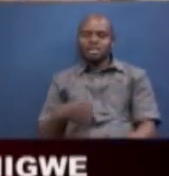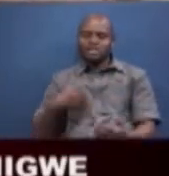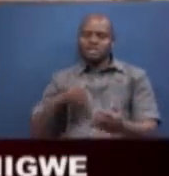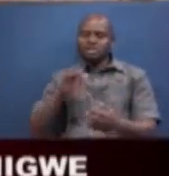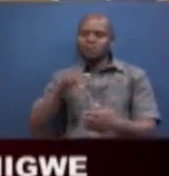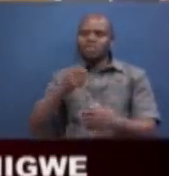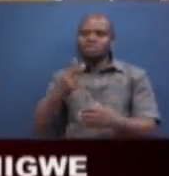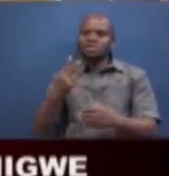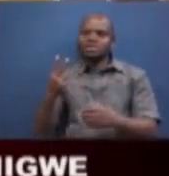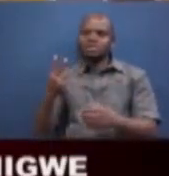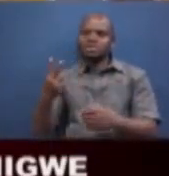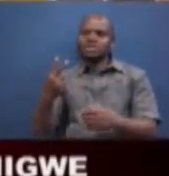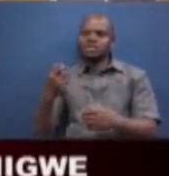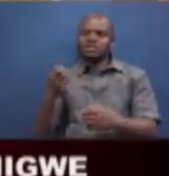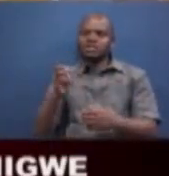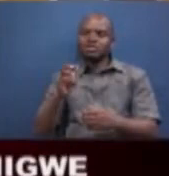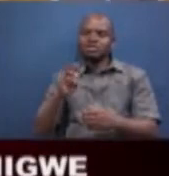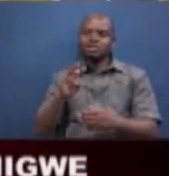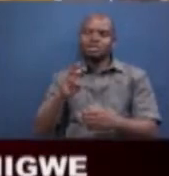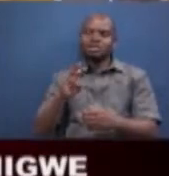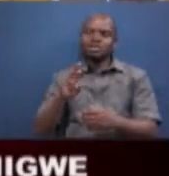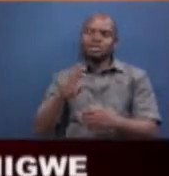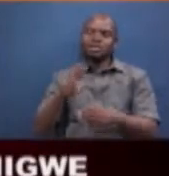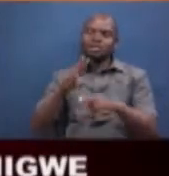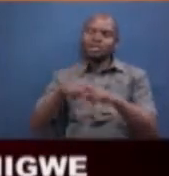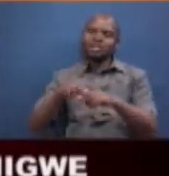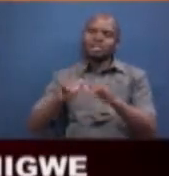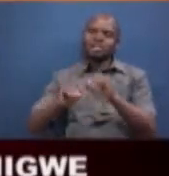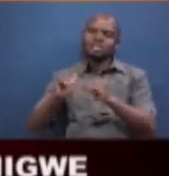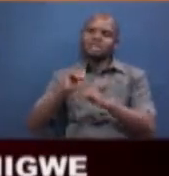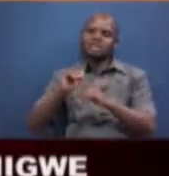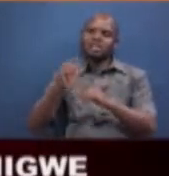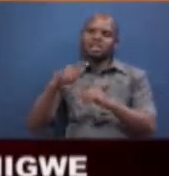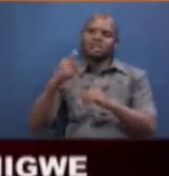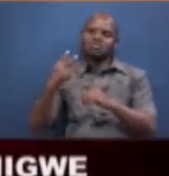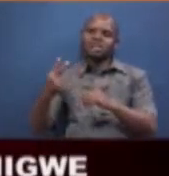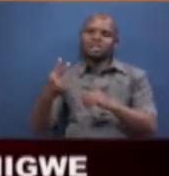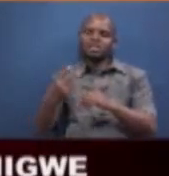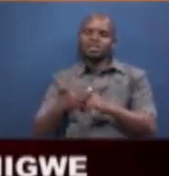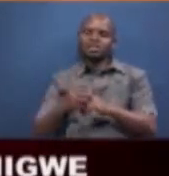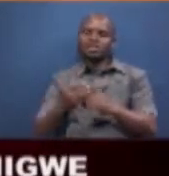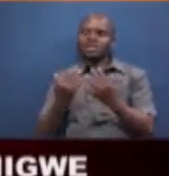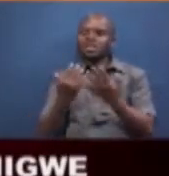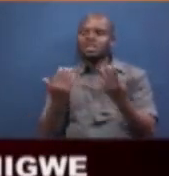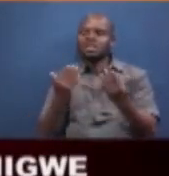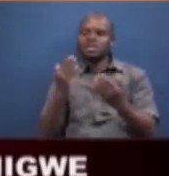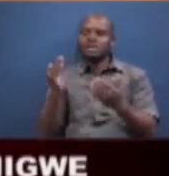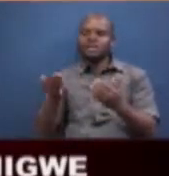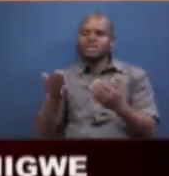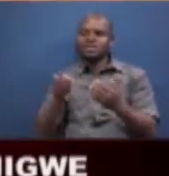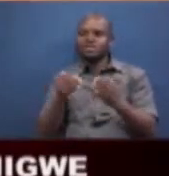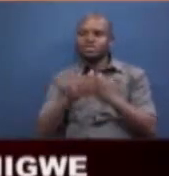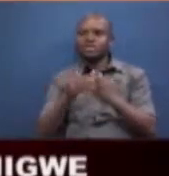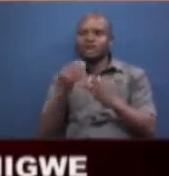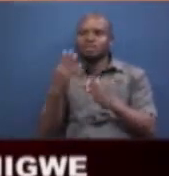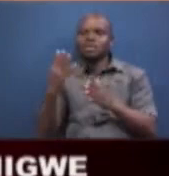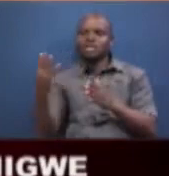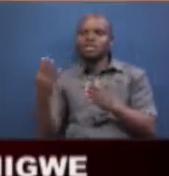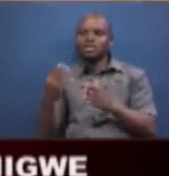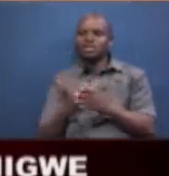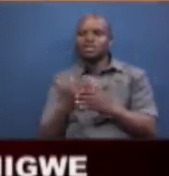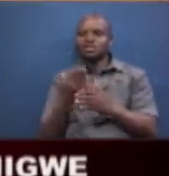mwaka 2022, wilaya ya Buhigwe ina wakazi zaidi ya 200,000 na idadi ya vijiji ikifikia